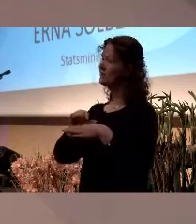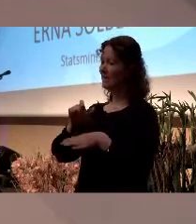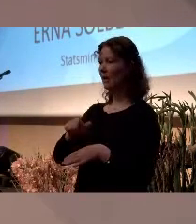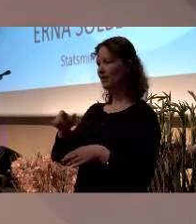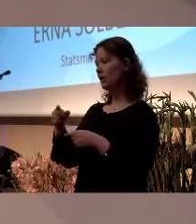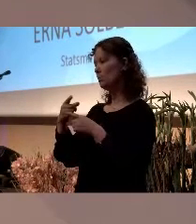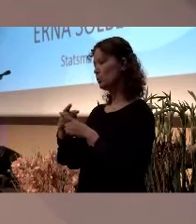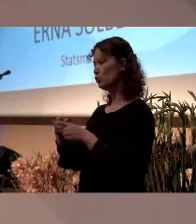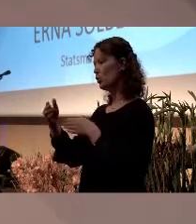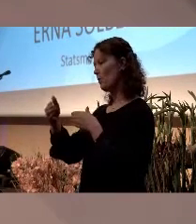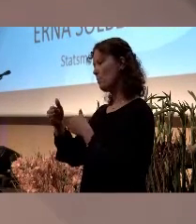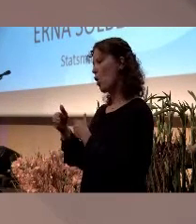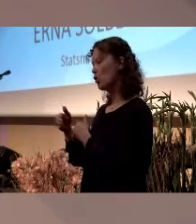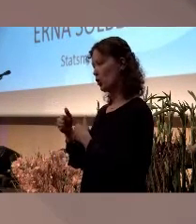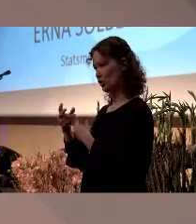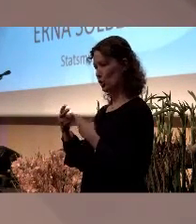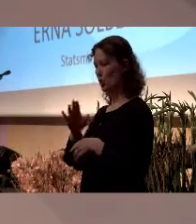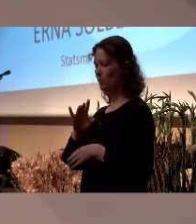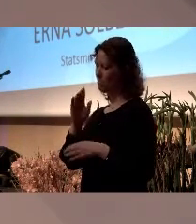pårørendes rolle skal bli viktigere.